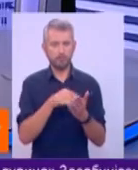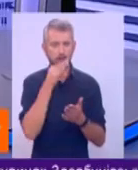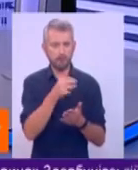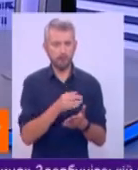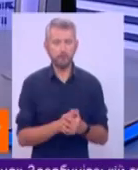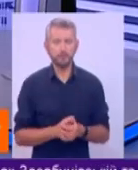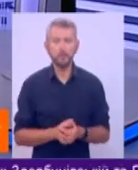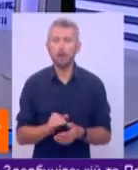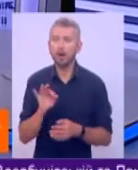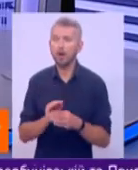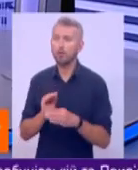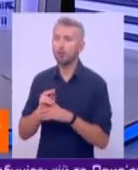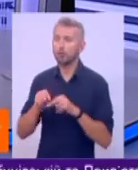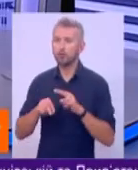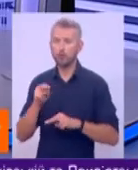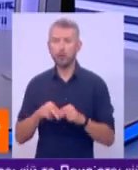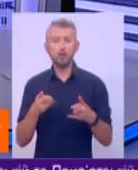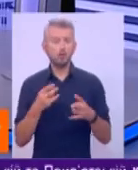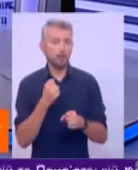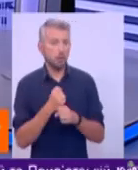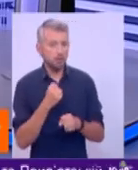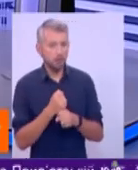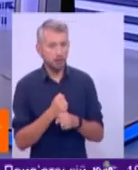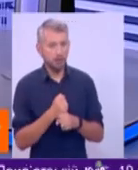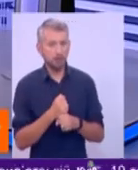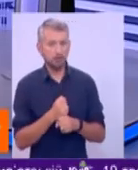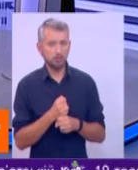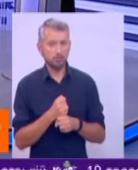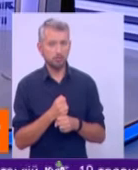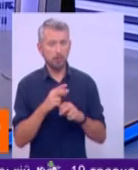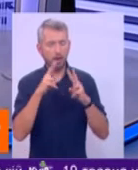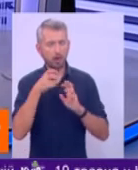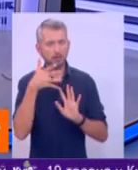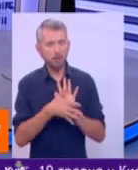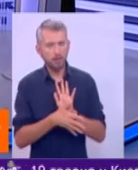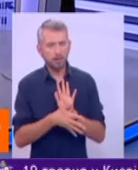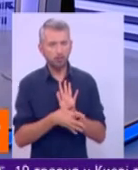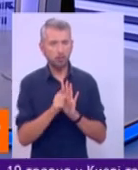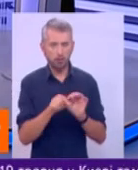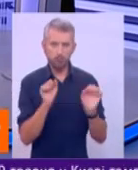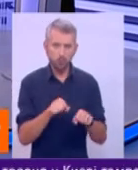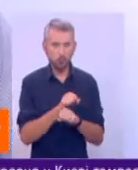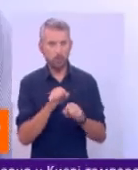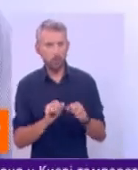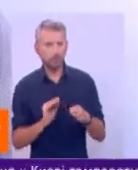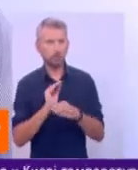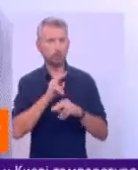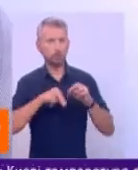Стосовно надбудовы. Треба робити, знову ж таки, треба робити експертизу, чи можливо там надбудова взагалі.